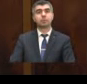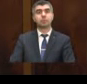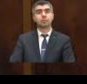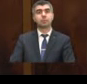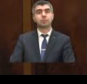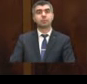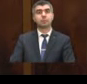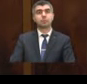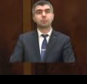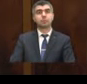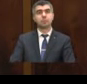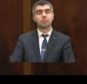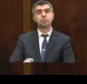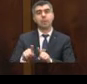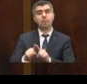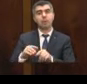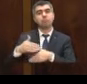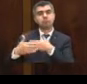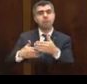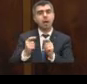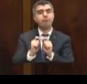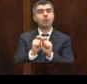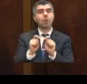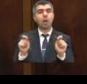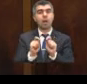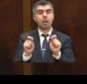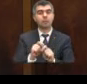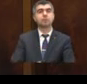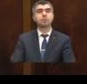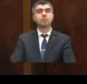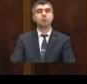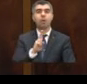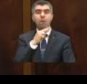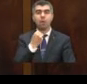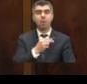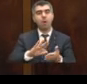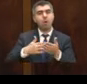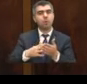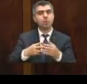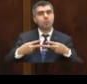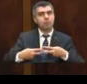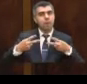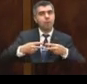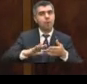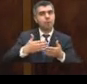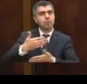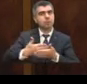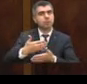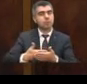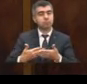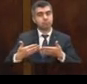يعني وضعهم في الجريدة الرسمية، وأصدرت الحكومة جميع النصوص التنظيمية، ولكن لحد